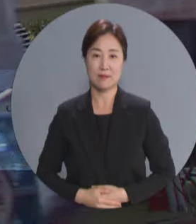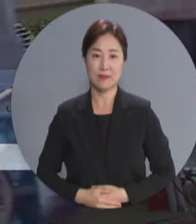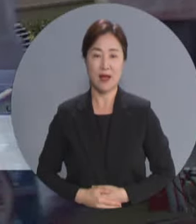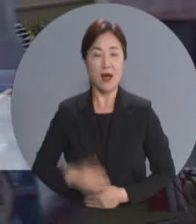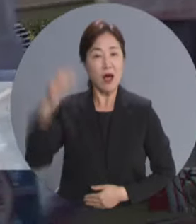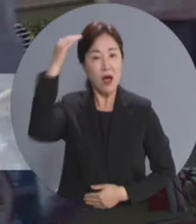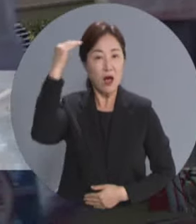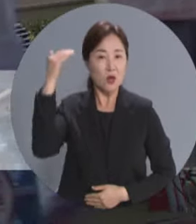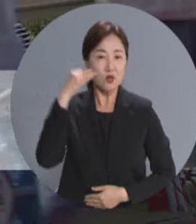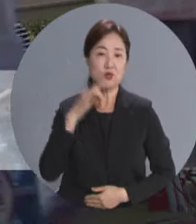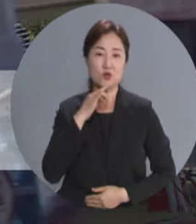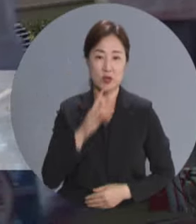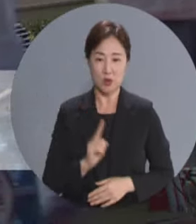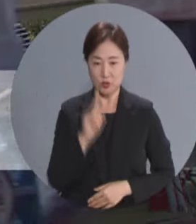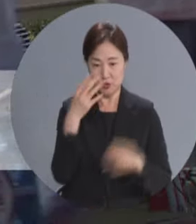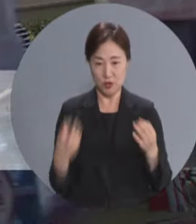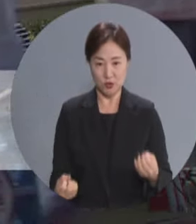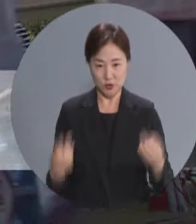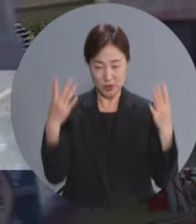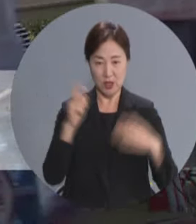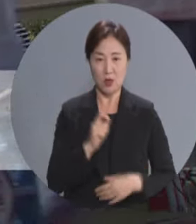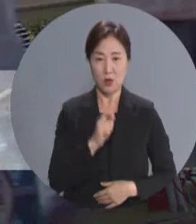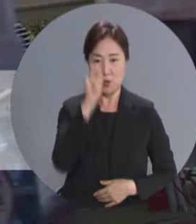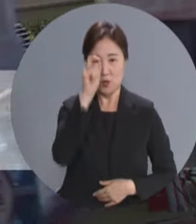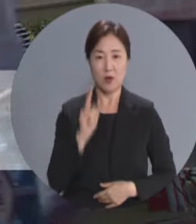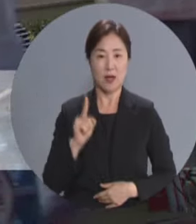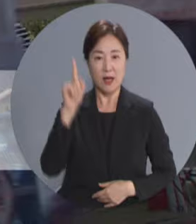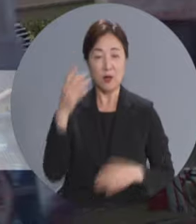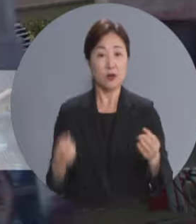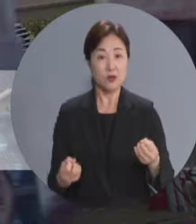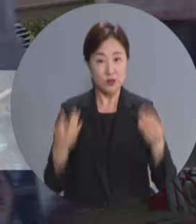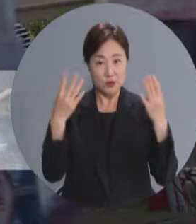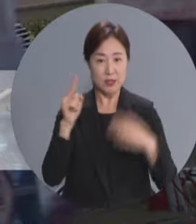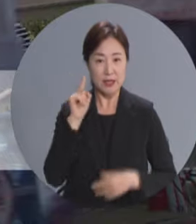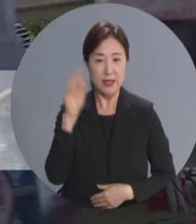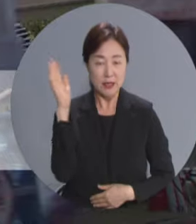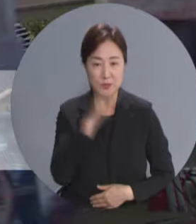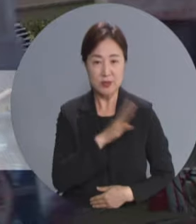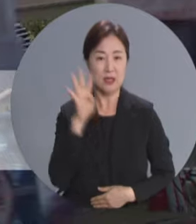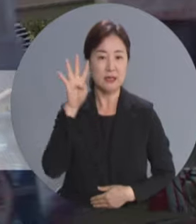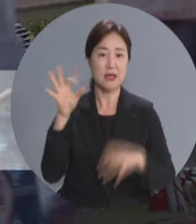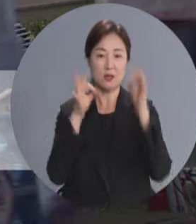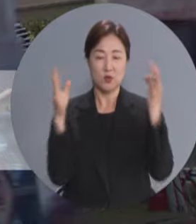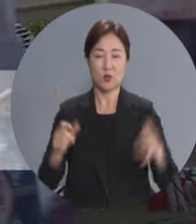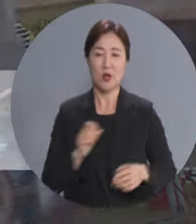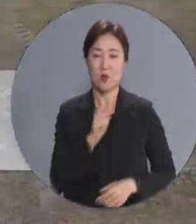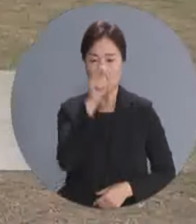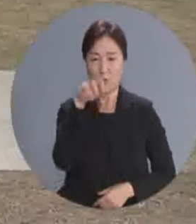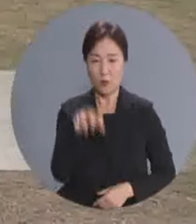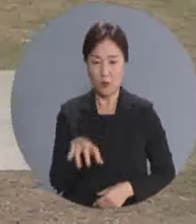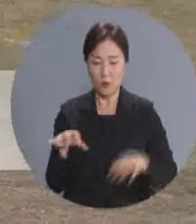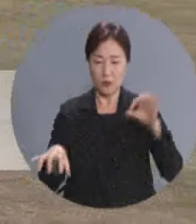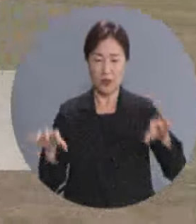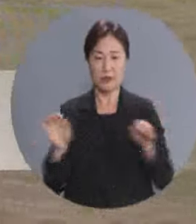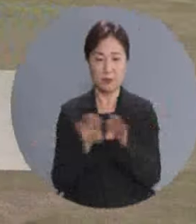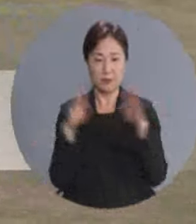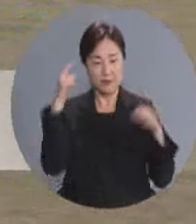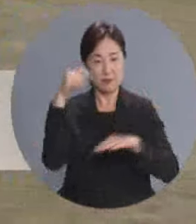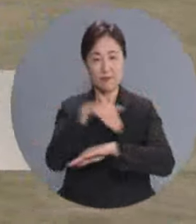국내 유일의 우주축제인 고흥우주항공축제가 내일부터 사흘 동안 고흥나로 우주센터 일원에서